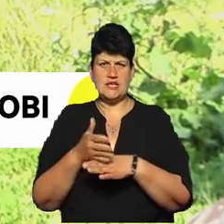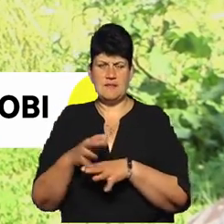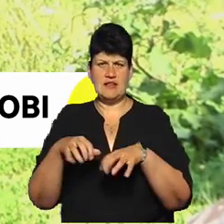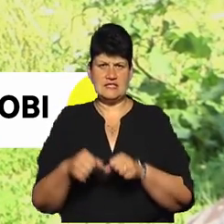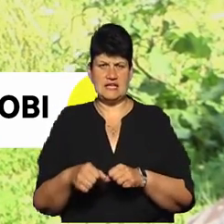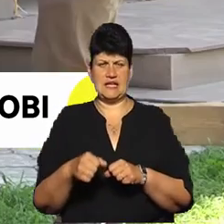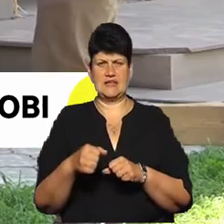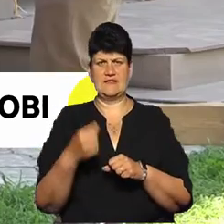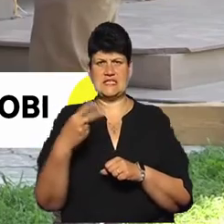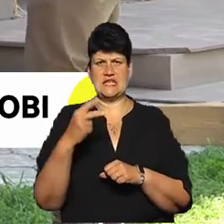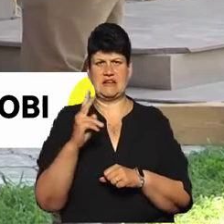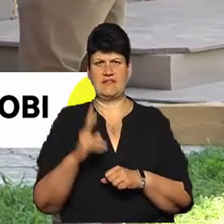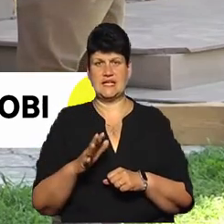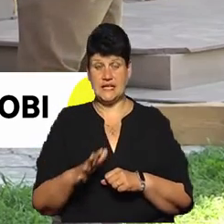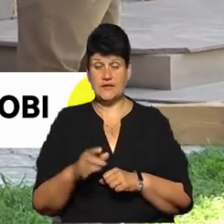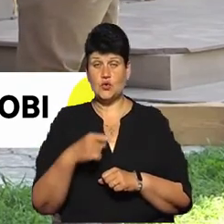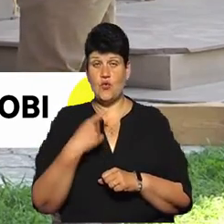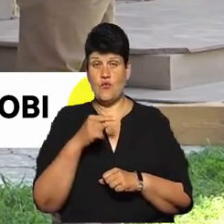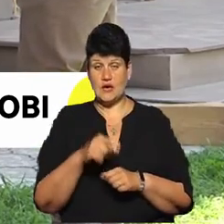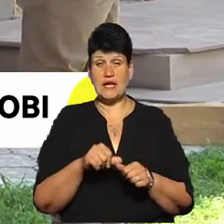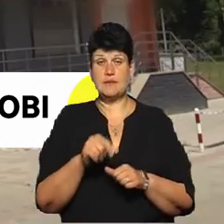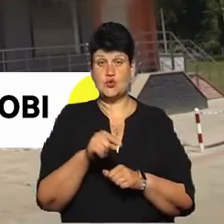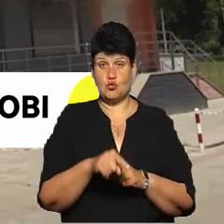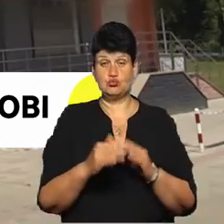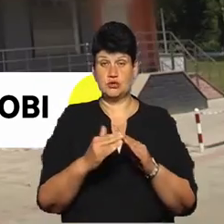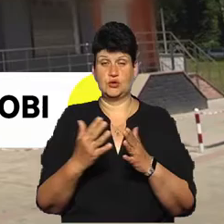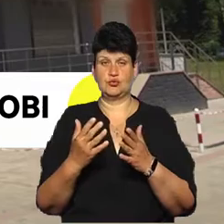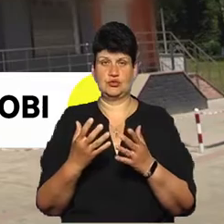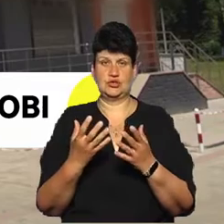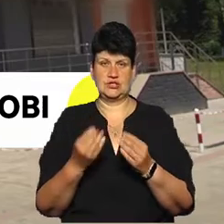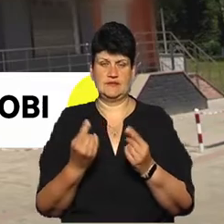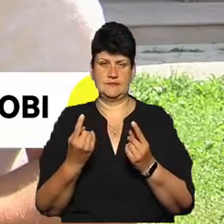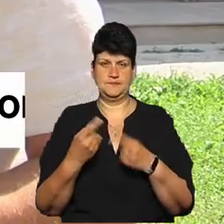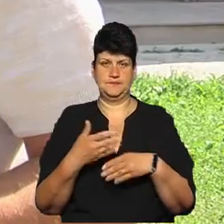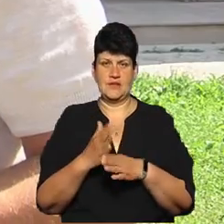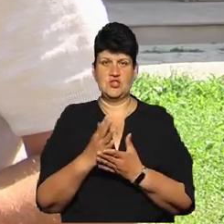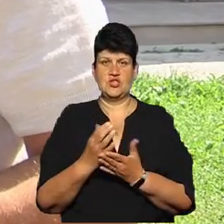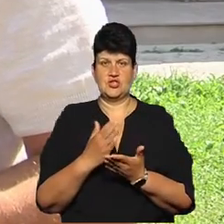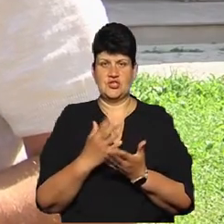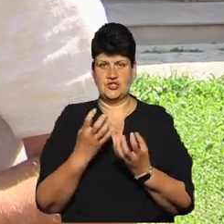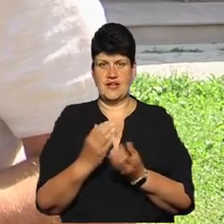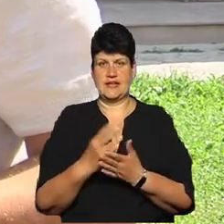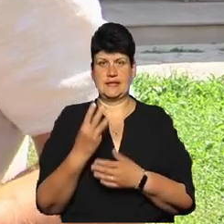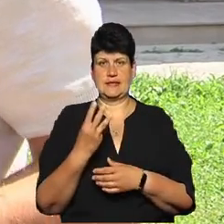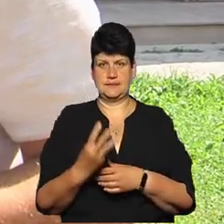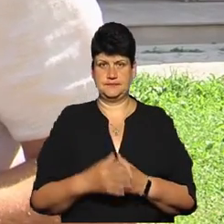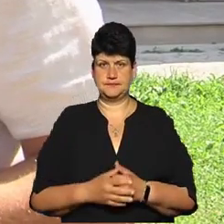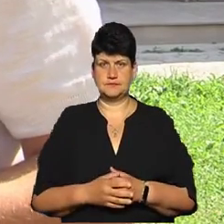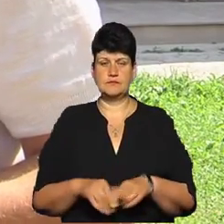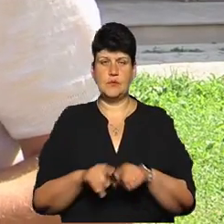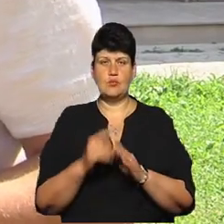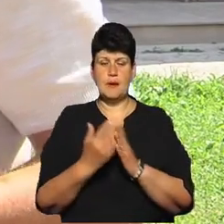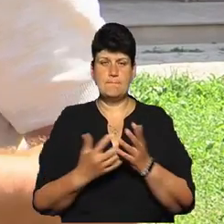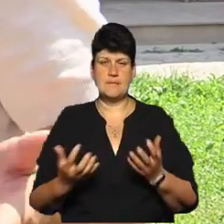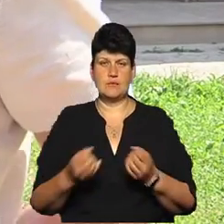громади Володимир Шматько. За його словами, окрім цього будинку, значних руйнувань зазнали ще 3. Також по програмі підтримки